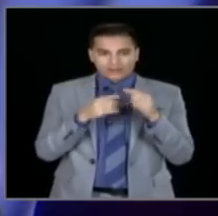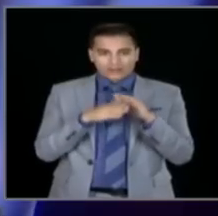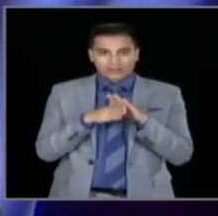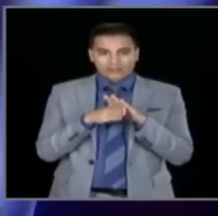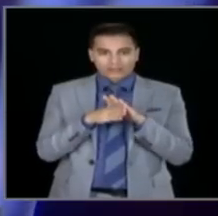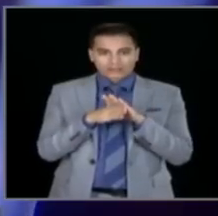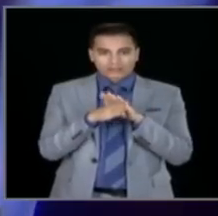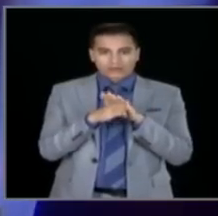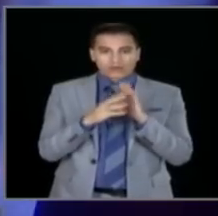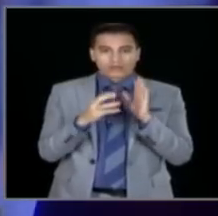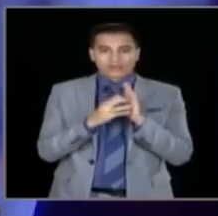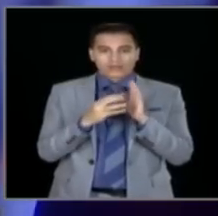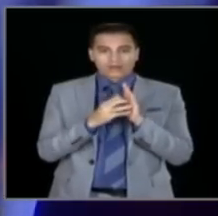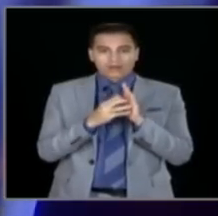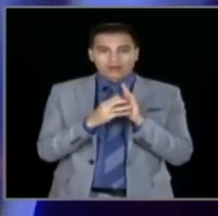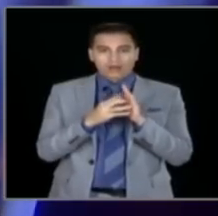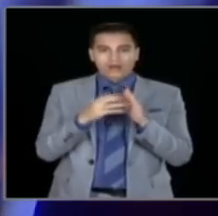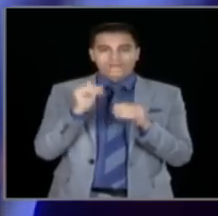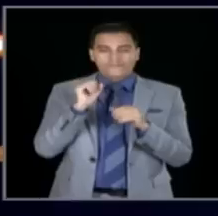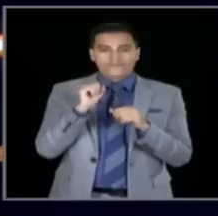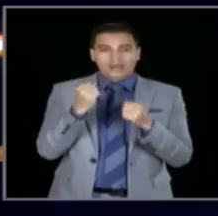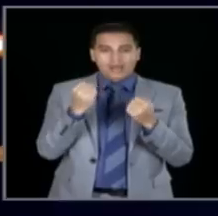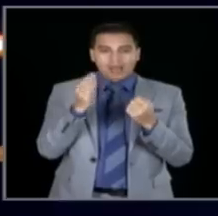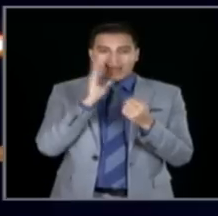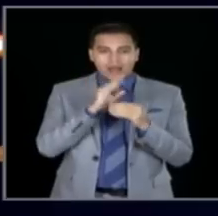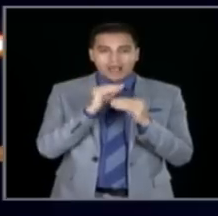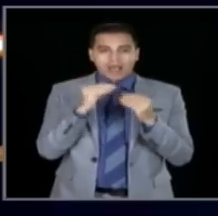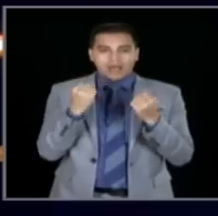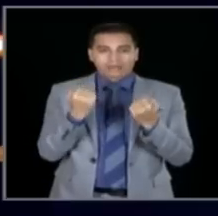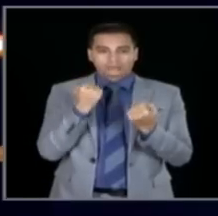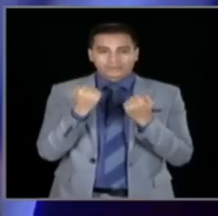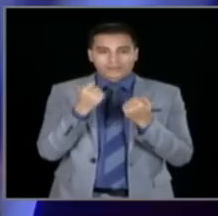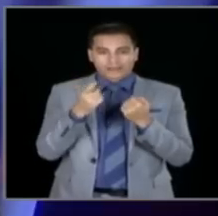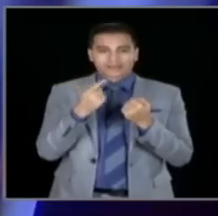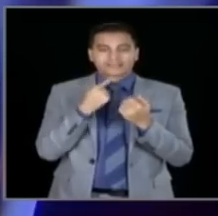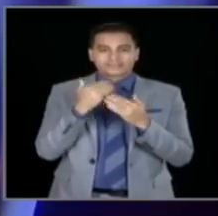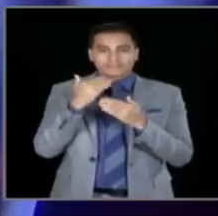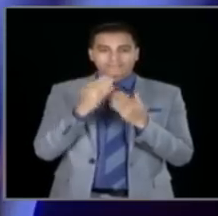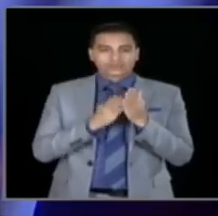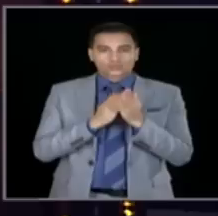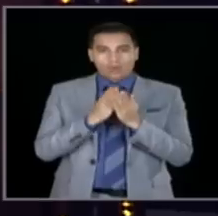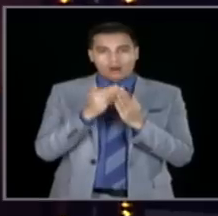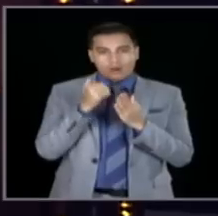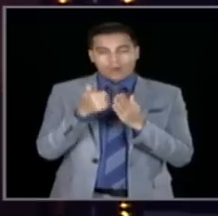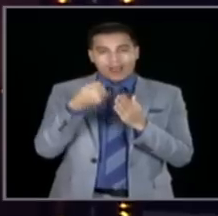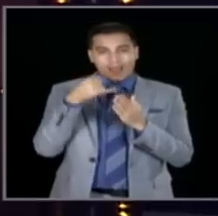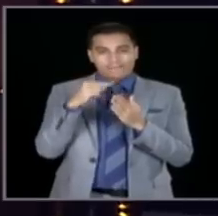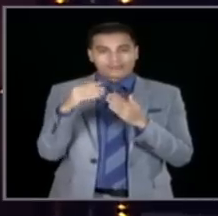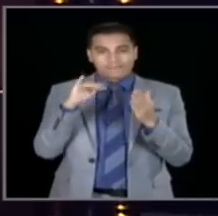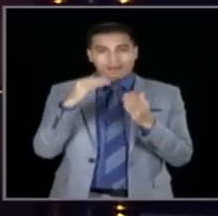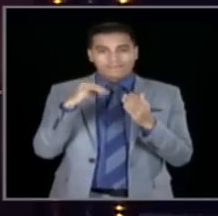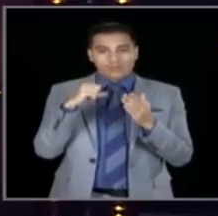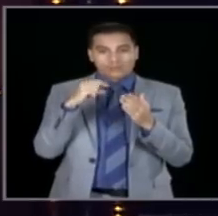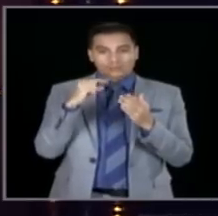دبلومة في العلاج الطبيعي، أكون أخصائي علاج طبيعي. ربنا وفقك، عندك مشوار حلو يعني بسم الله. أحمد محمود،